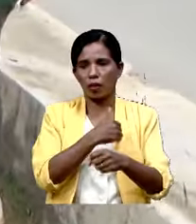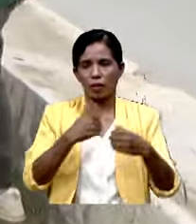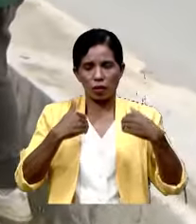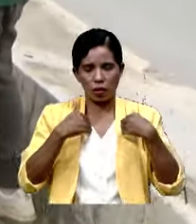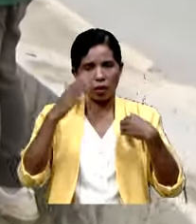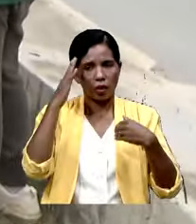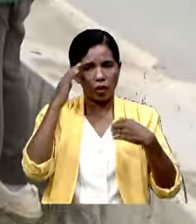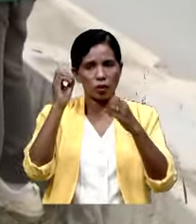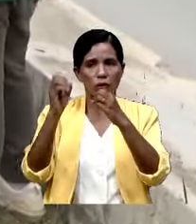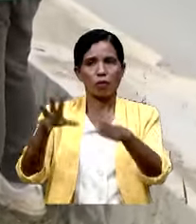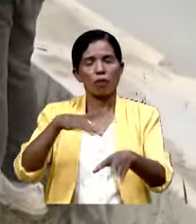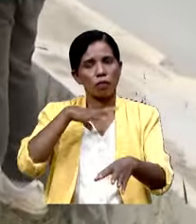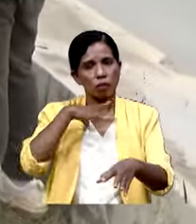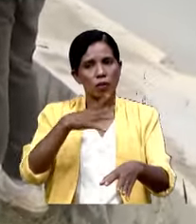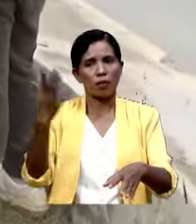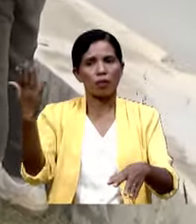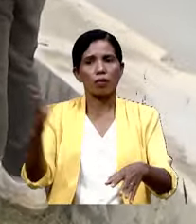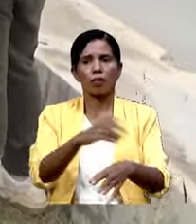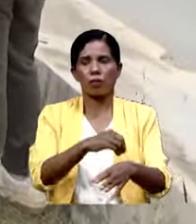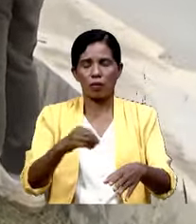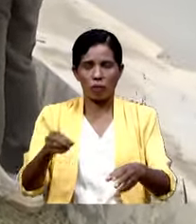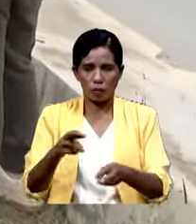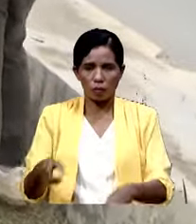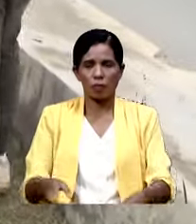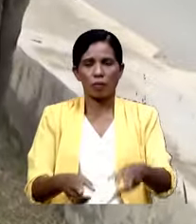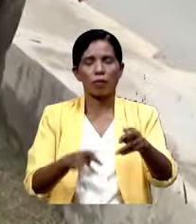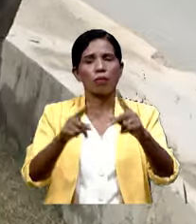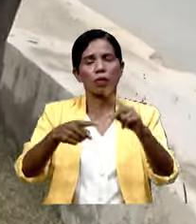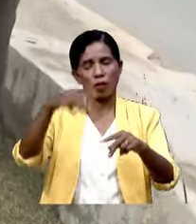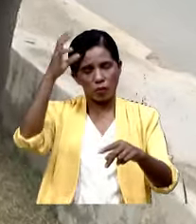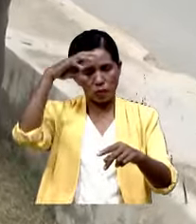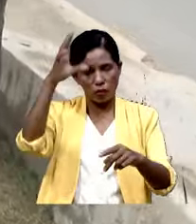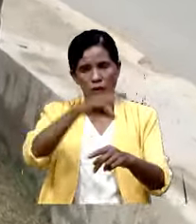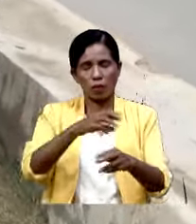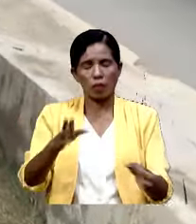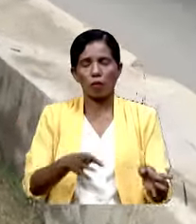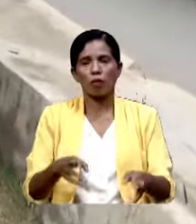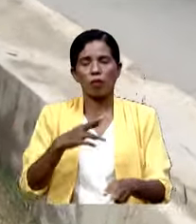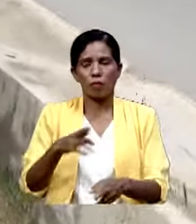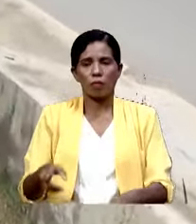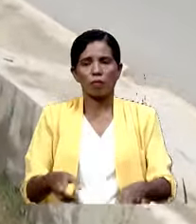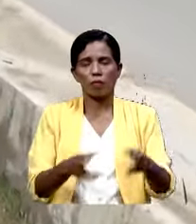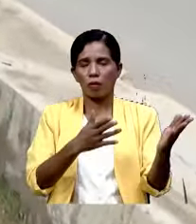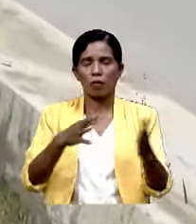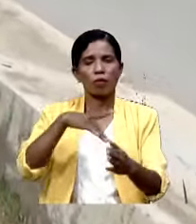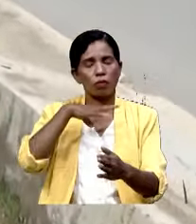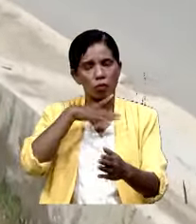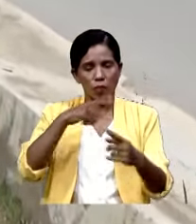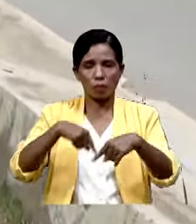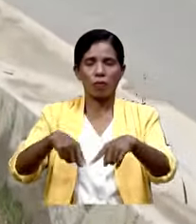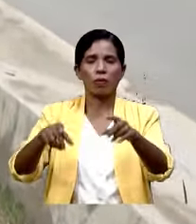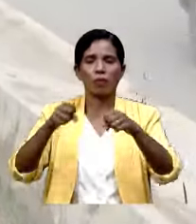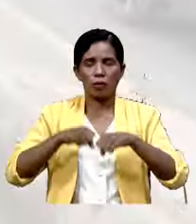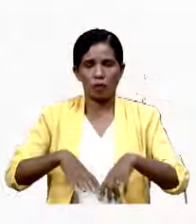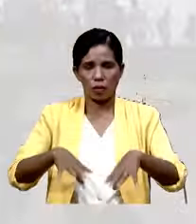konsensia horiso lisu ia valeta no motalaran. Nune bangkira udan monurai mota lori lisu sirane tung hotu batasi. Geral makita